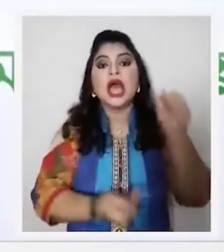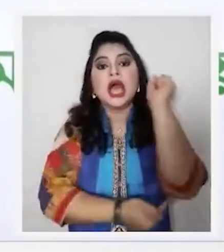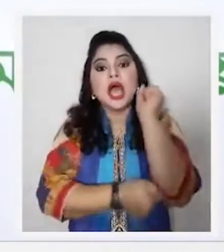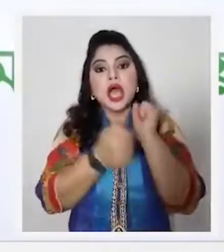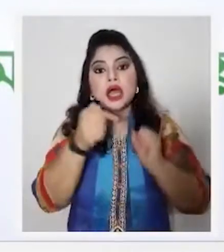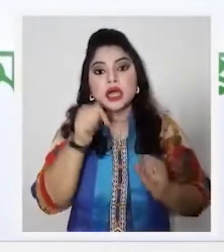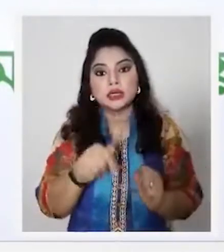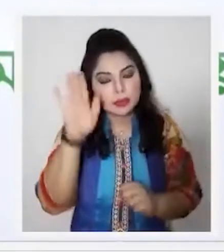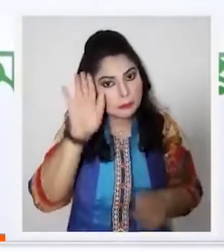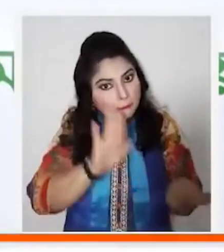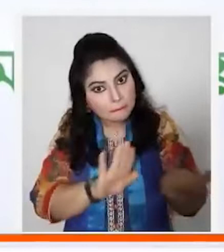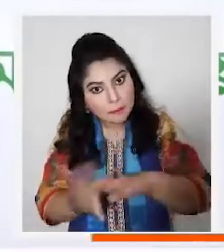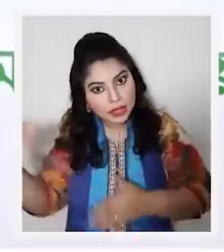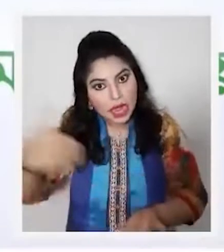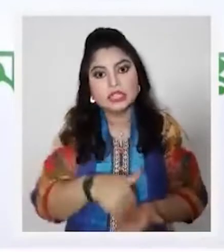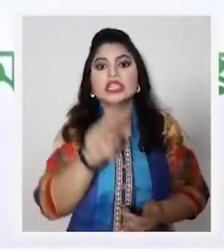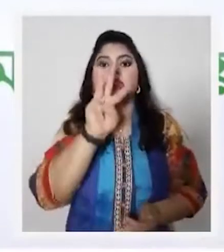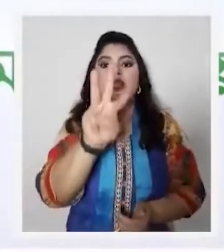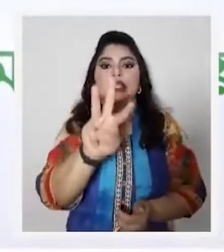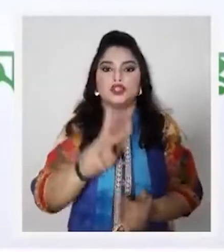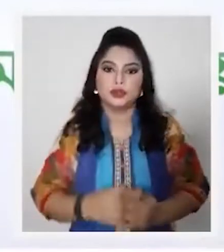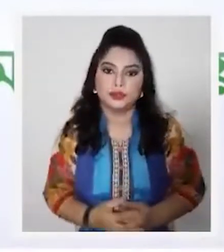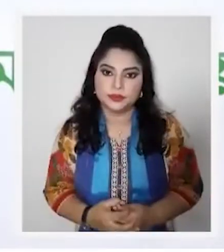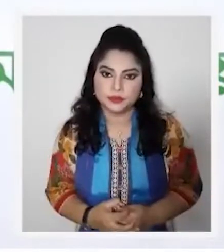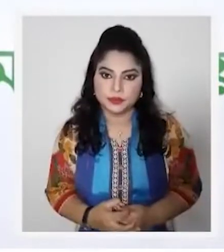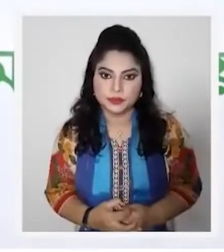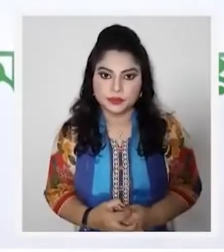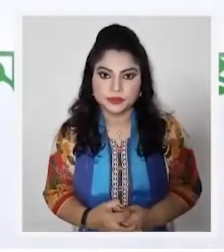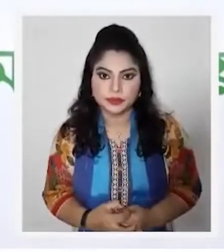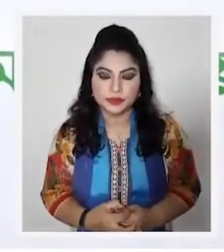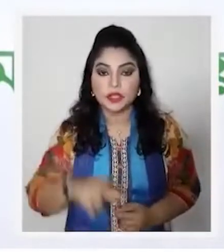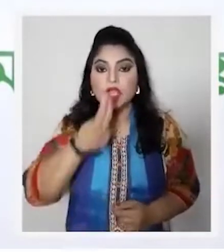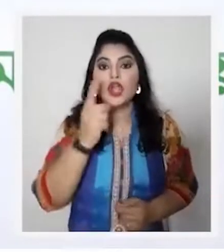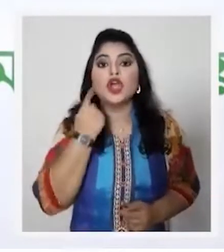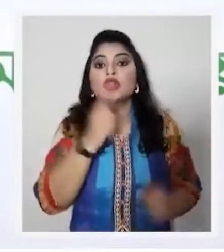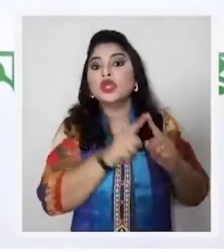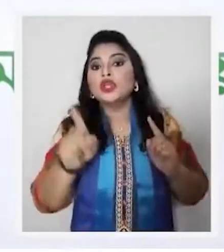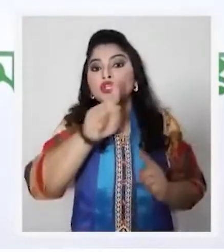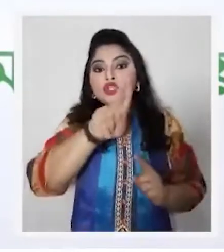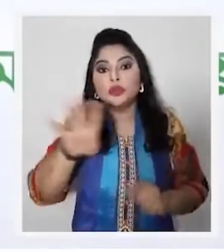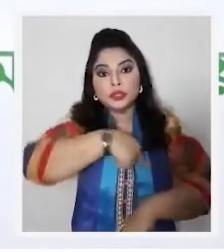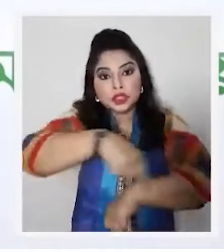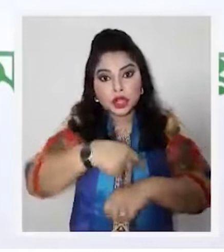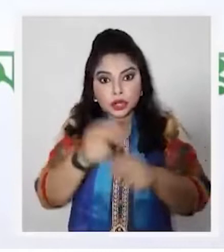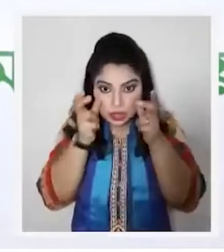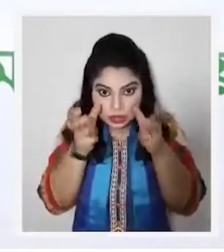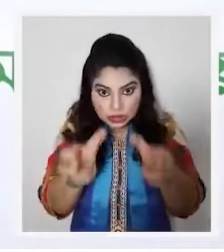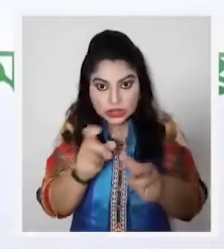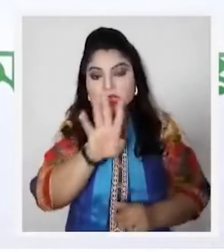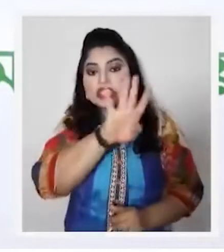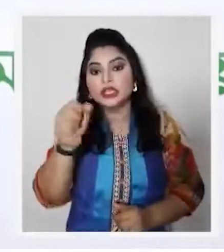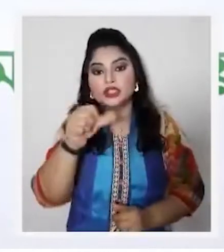হাসপাতালে মৃত্যুবরণ করেছেন 27 জন, বাড়িতে মৃত্যুবরণ করেছেন 14 জন এবং হাসপাতালে মৃত অবস্থায় এসেছে 3 জন।